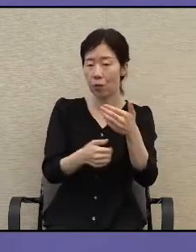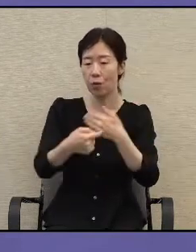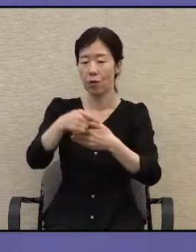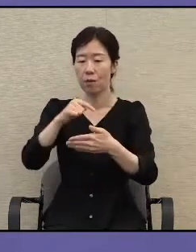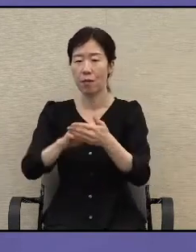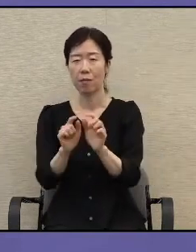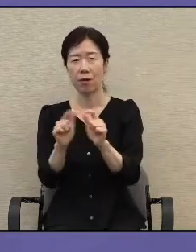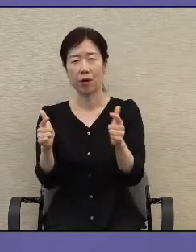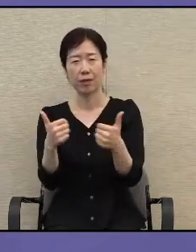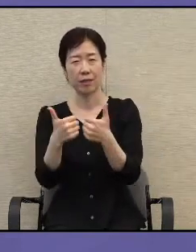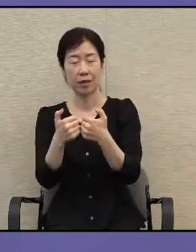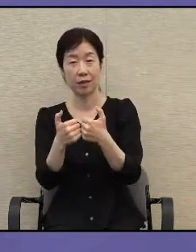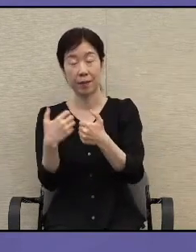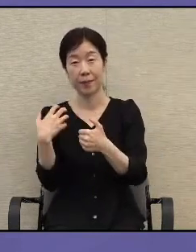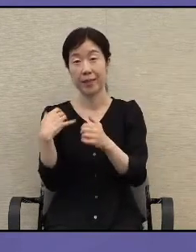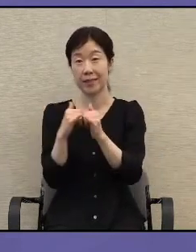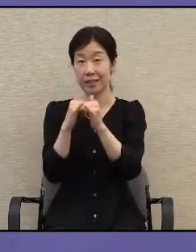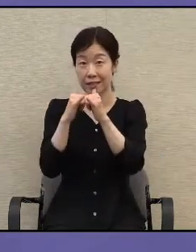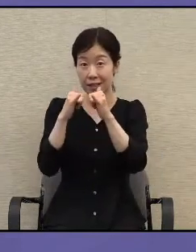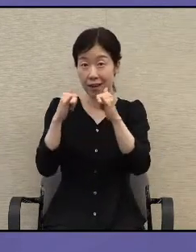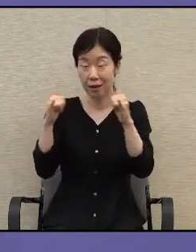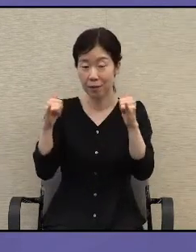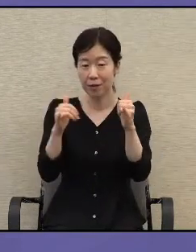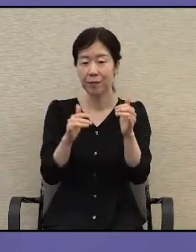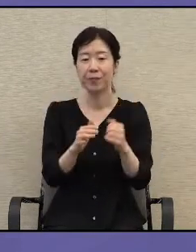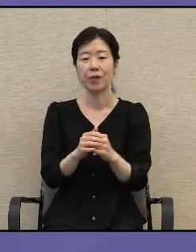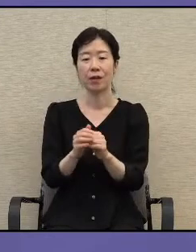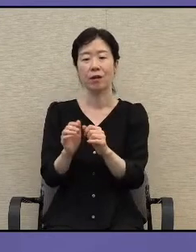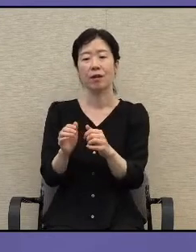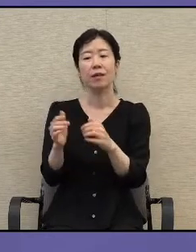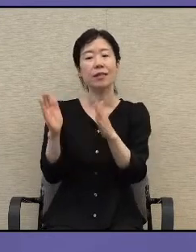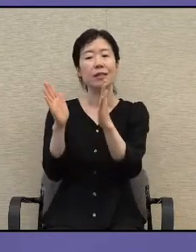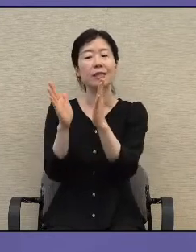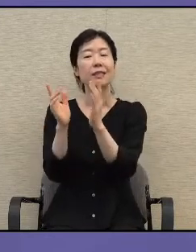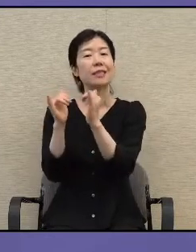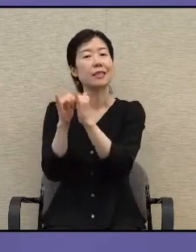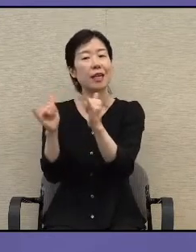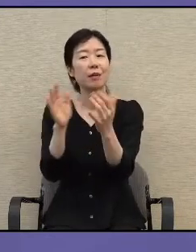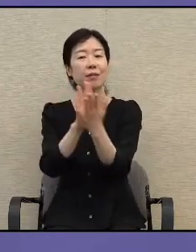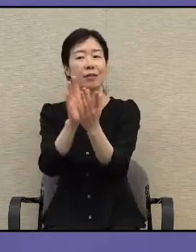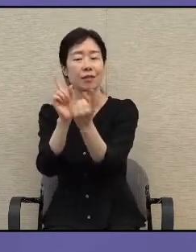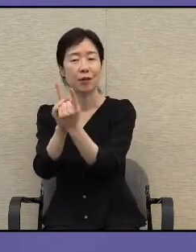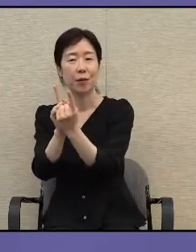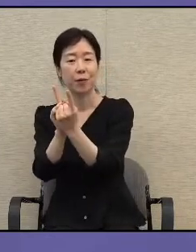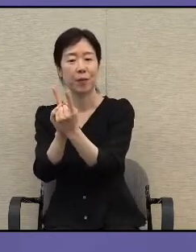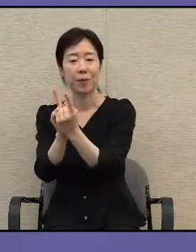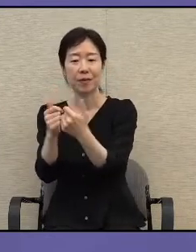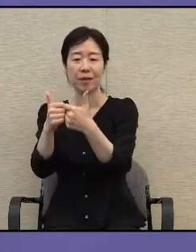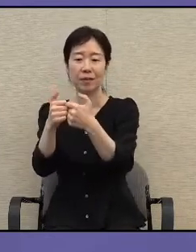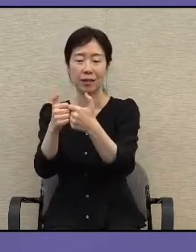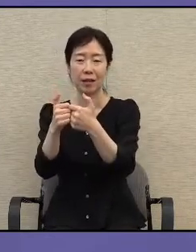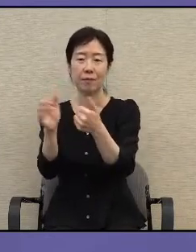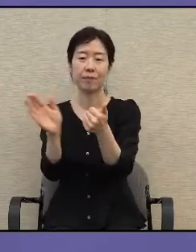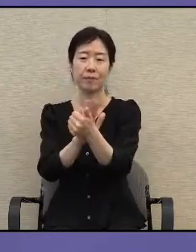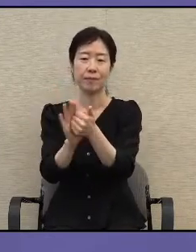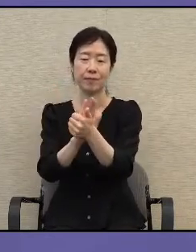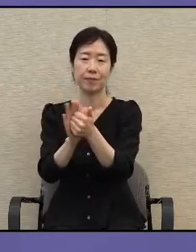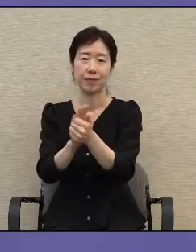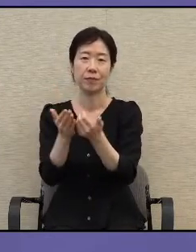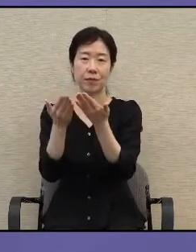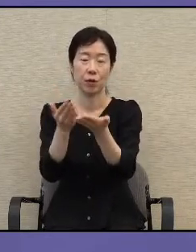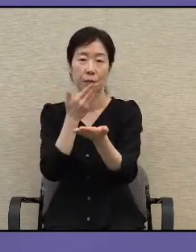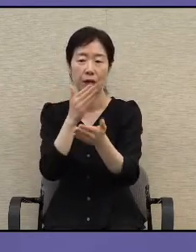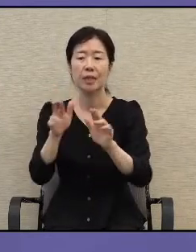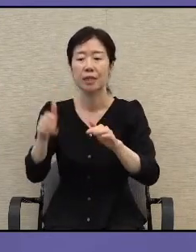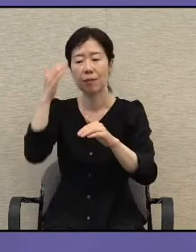이러한 전문가들이 각 지역사회에서 그들의 역할을 각 영역에서 하기 때문에 우리나라처럼 지금 기관 중심의 서비스 전달 체계는